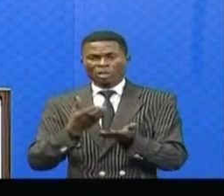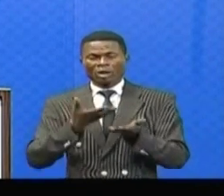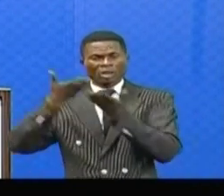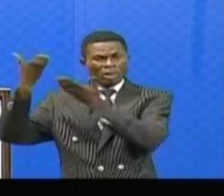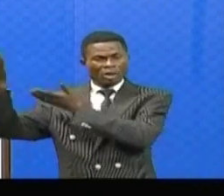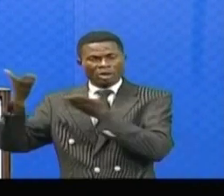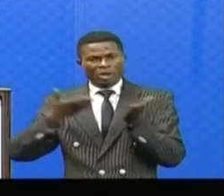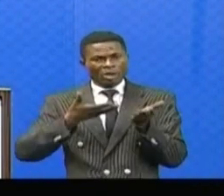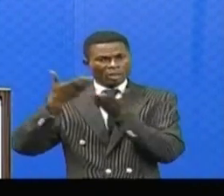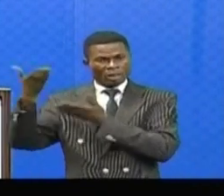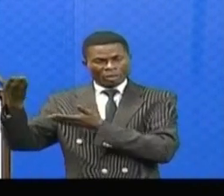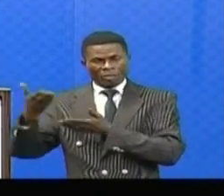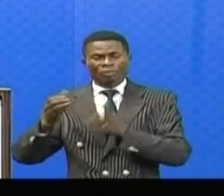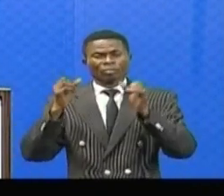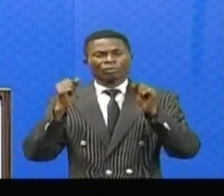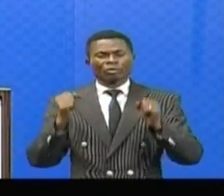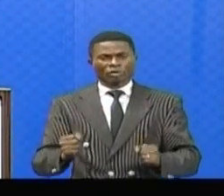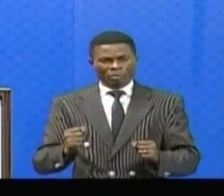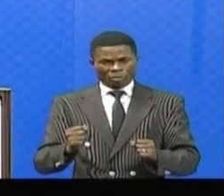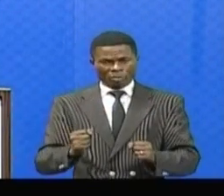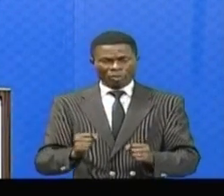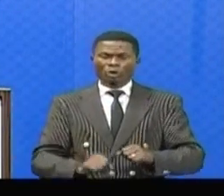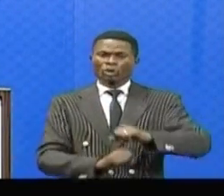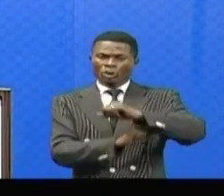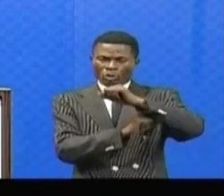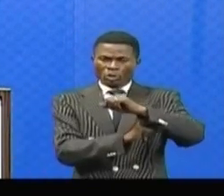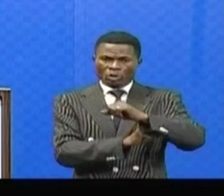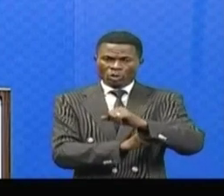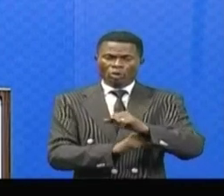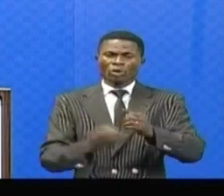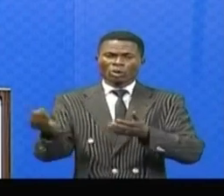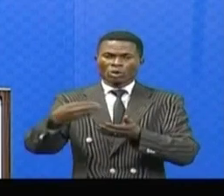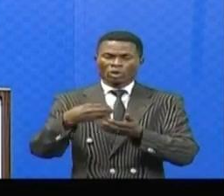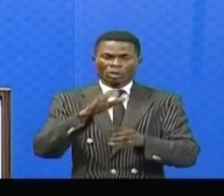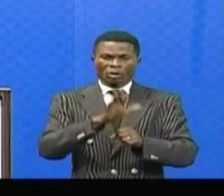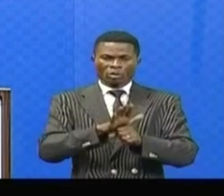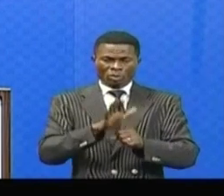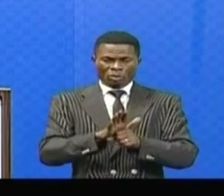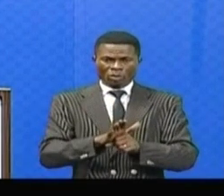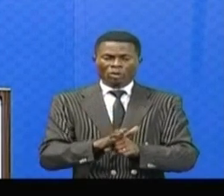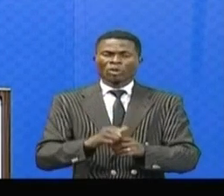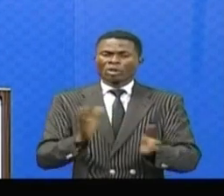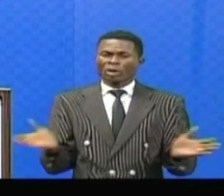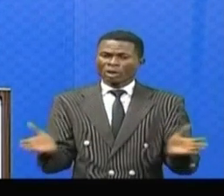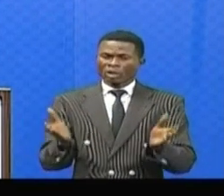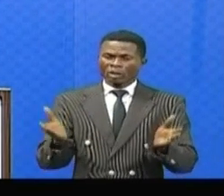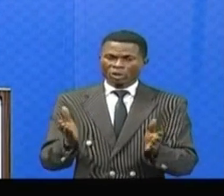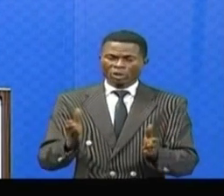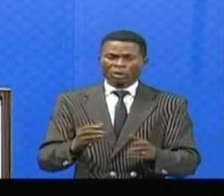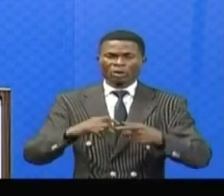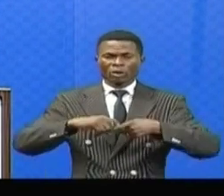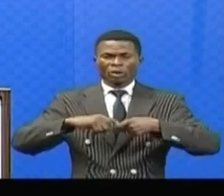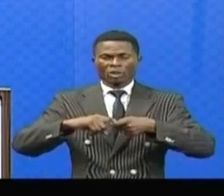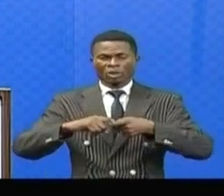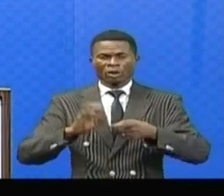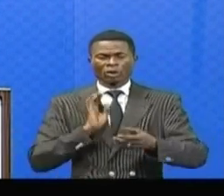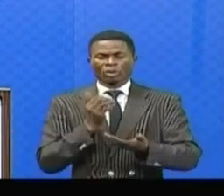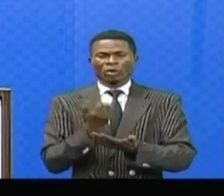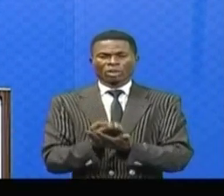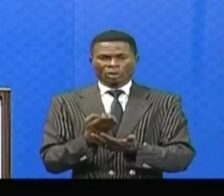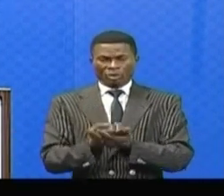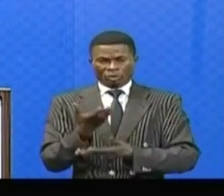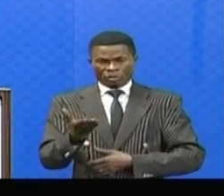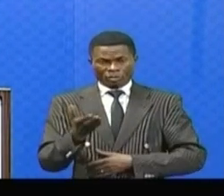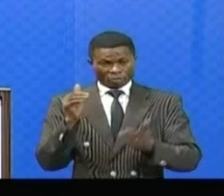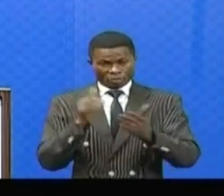pays, cette stabilité devrait être soutenue par l'accumulation de réserves pour conforter la résilience de notre économie.